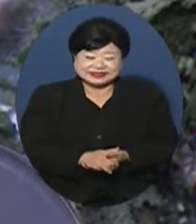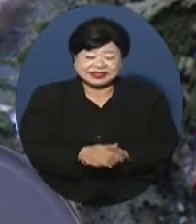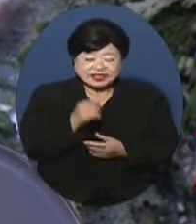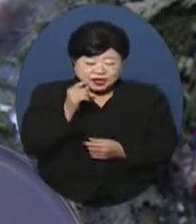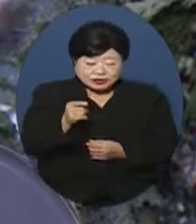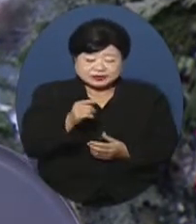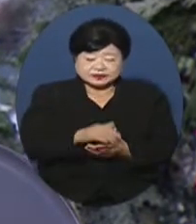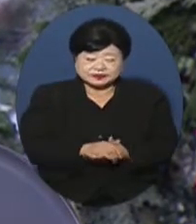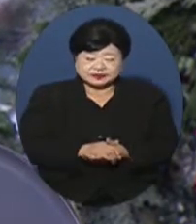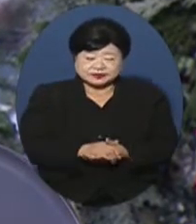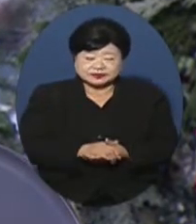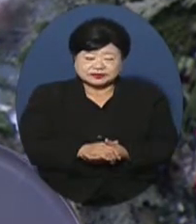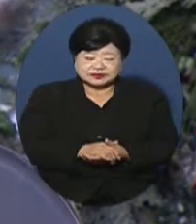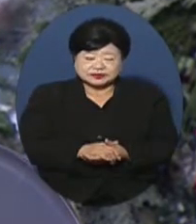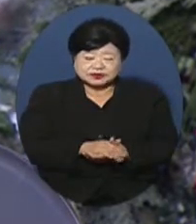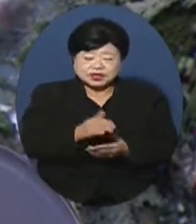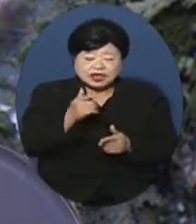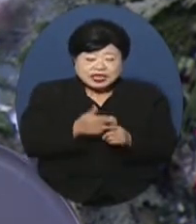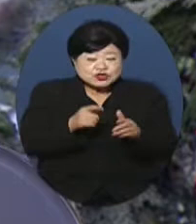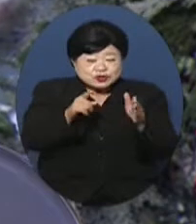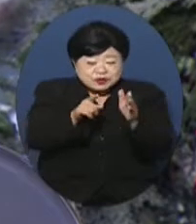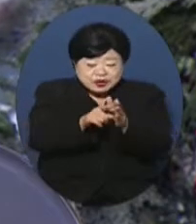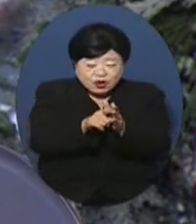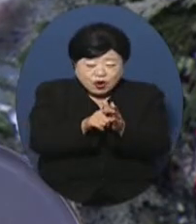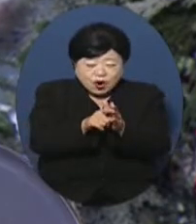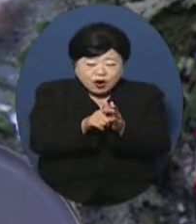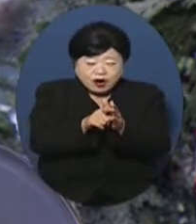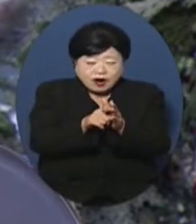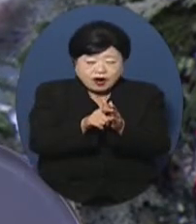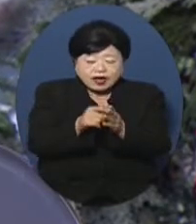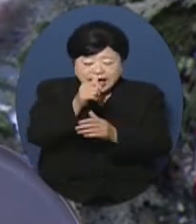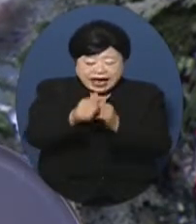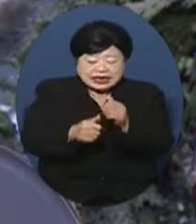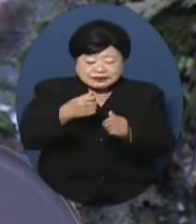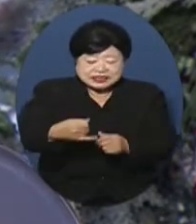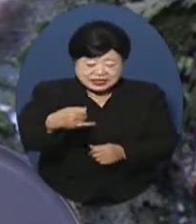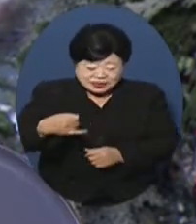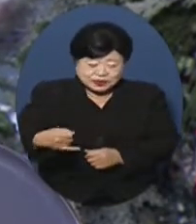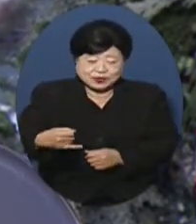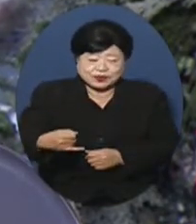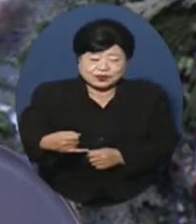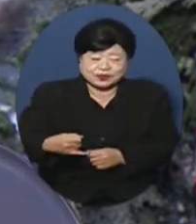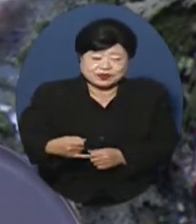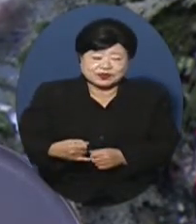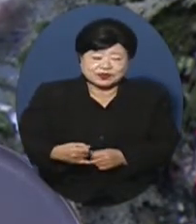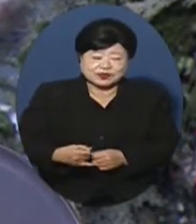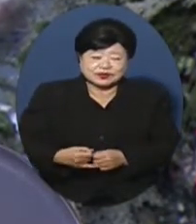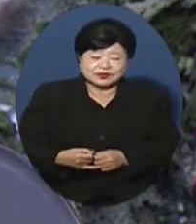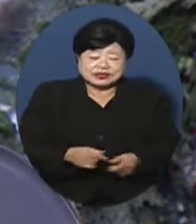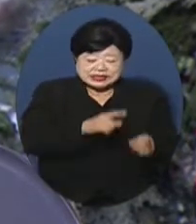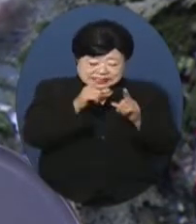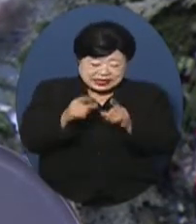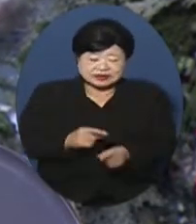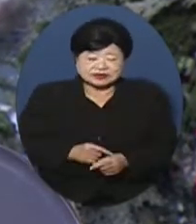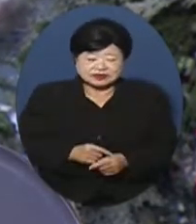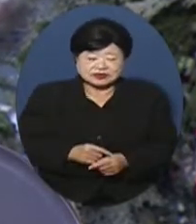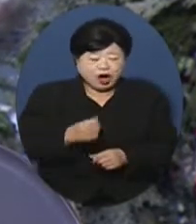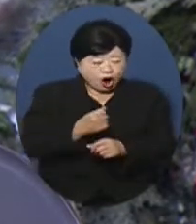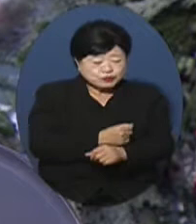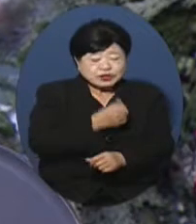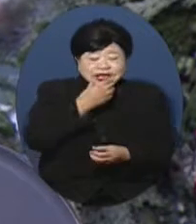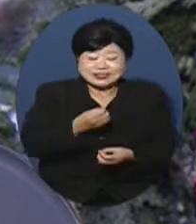여러분 우리가 예수님을 믿고 하나님의 자녀로 난다는 것은 엄청난